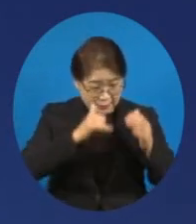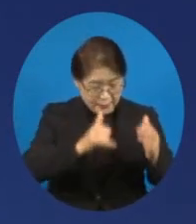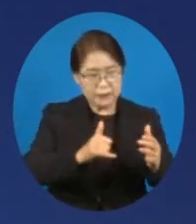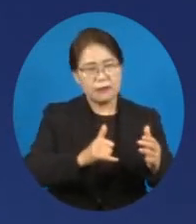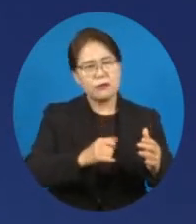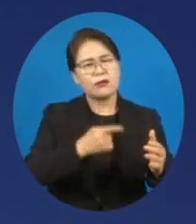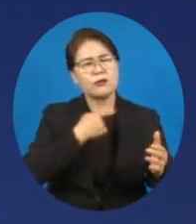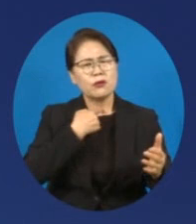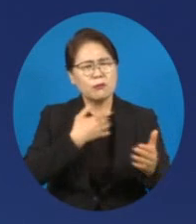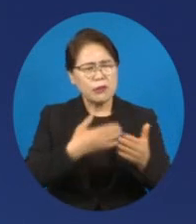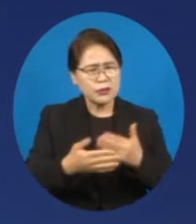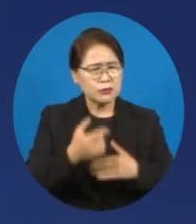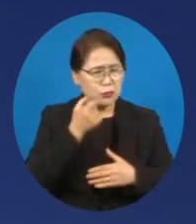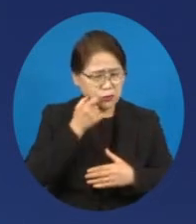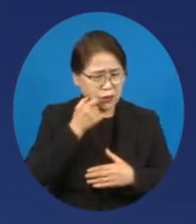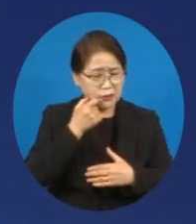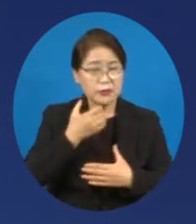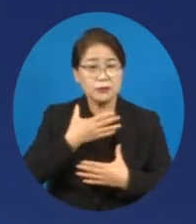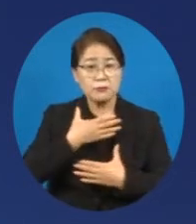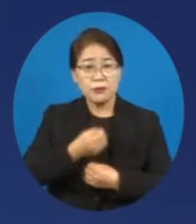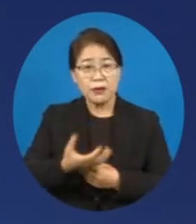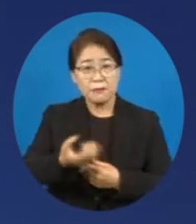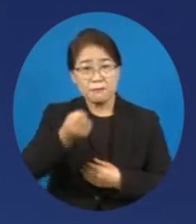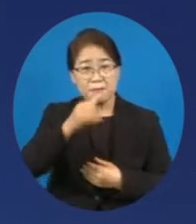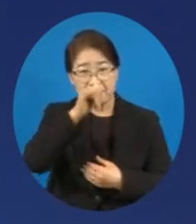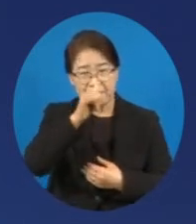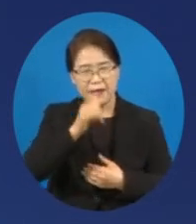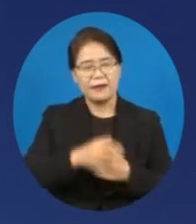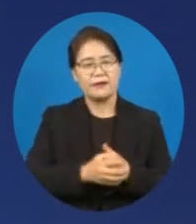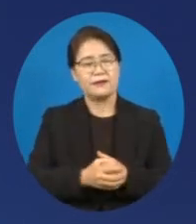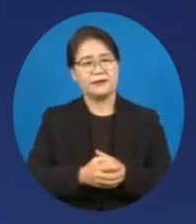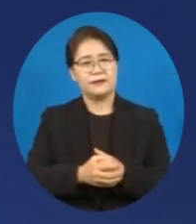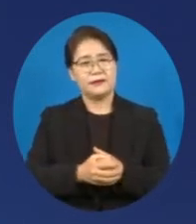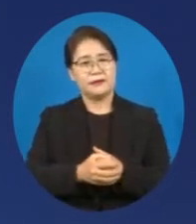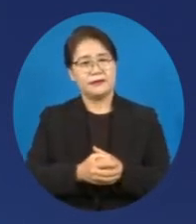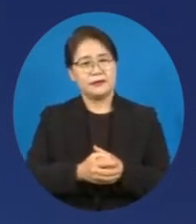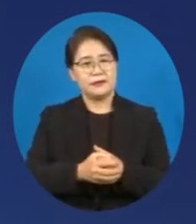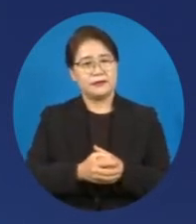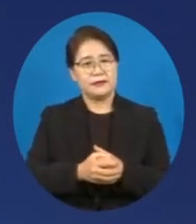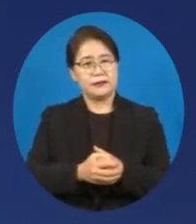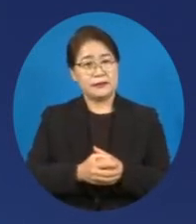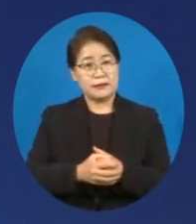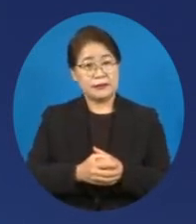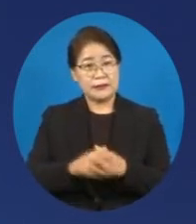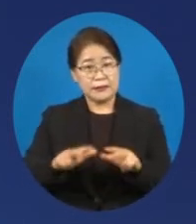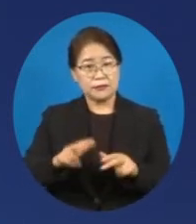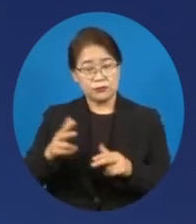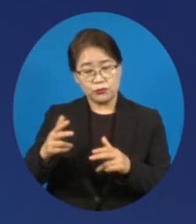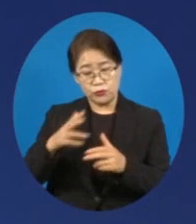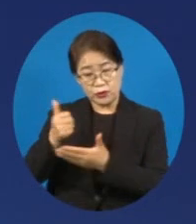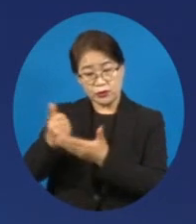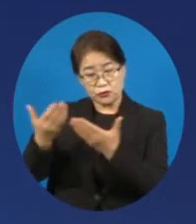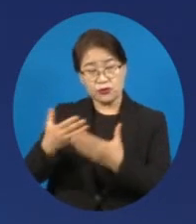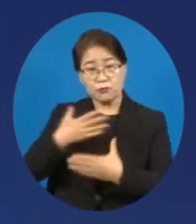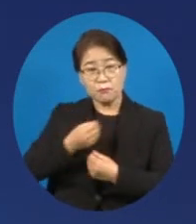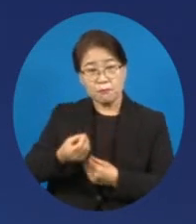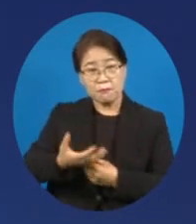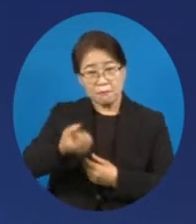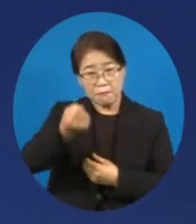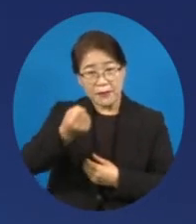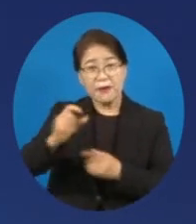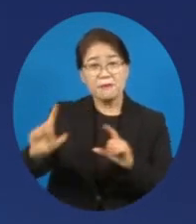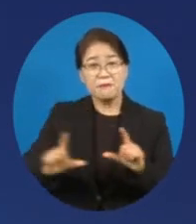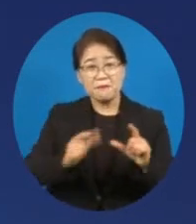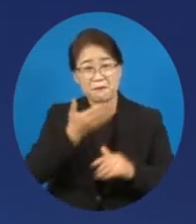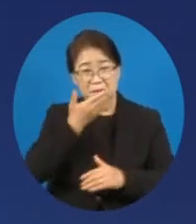없는이 평안이 있습니까 아니 여러분은 지금이 평안을 누리고 계십니까 부활하신 주님의